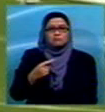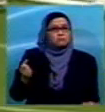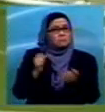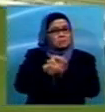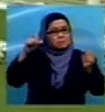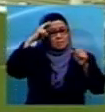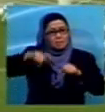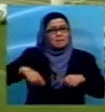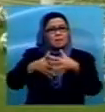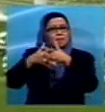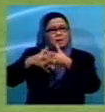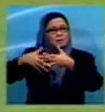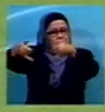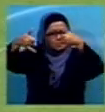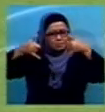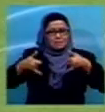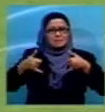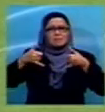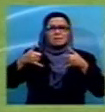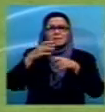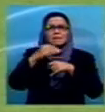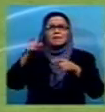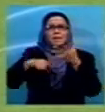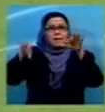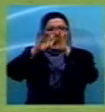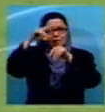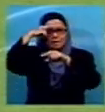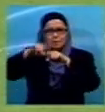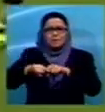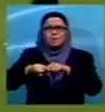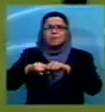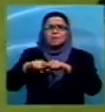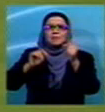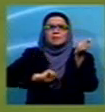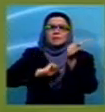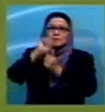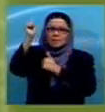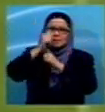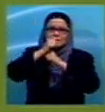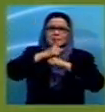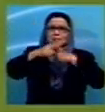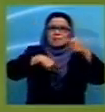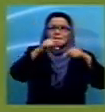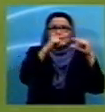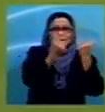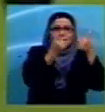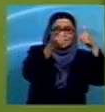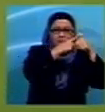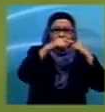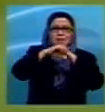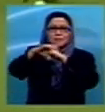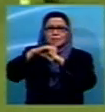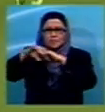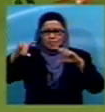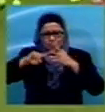mampu julang piala. Apa yang penting baginya ialah melepasi pusingan peringkat kumpulan terlebih dahulu. Kempen pasukan Amerika Syarikat bermula pada